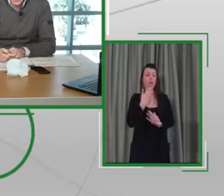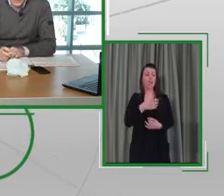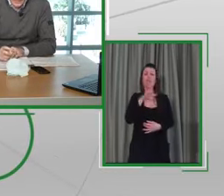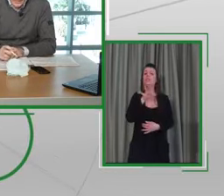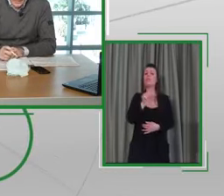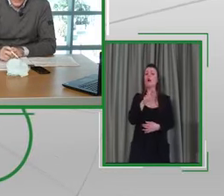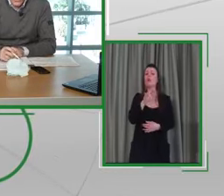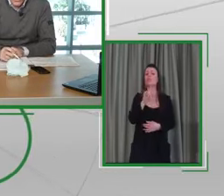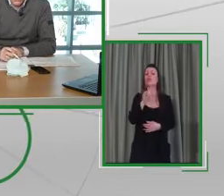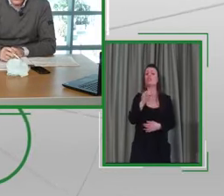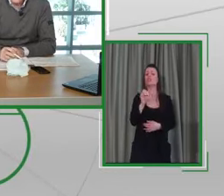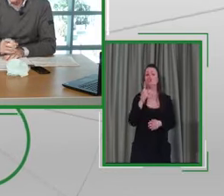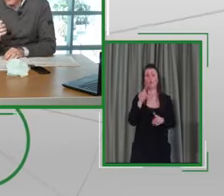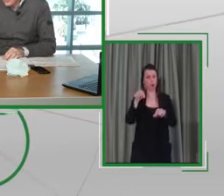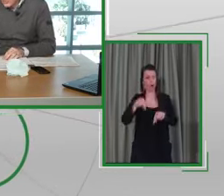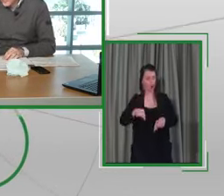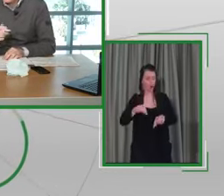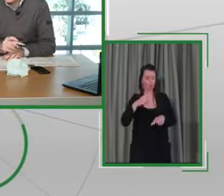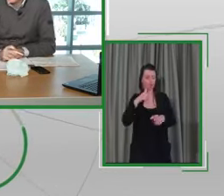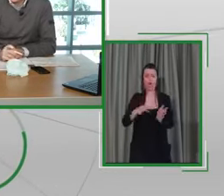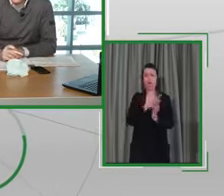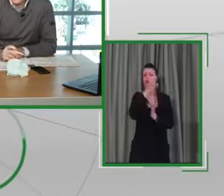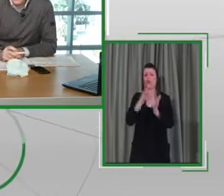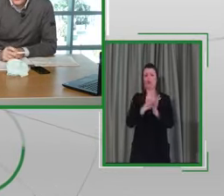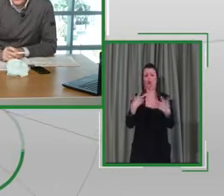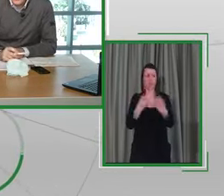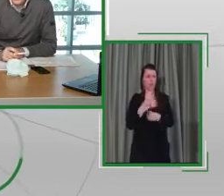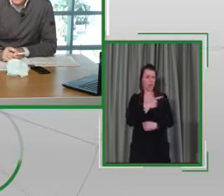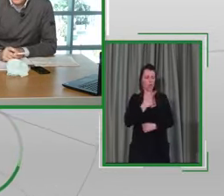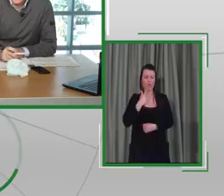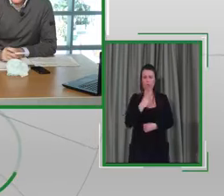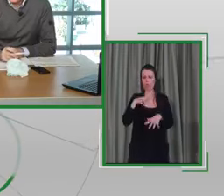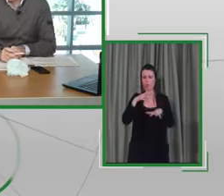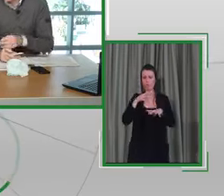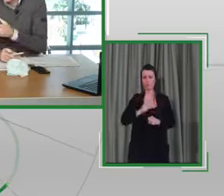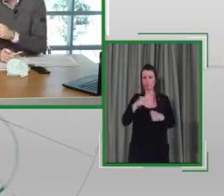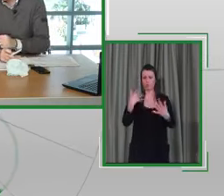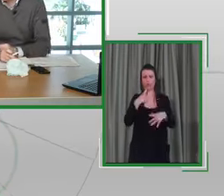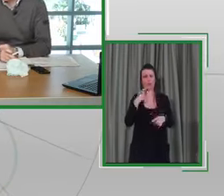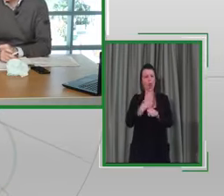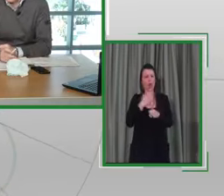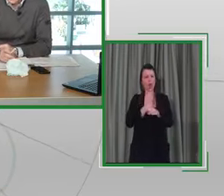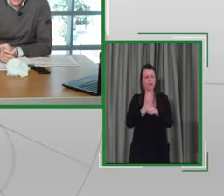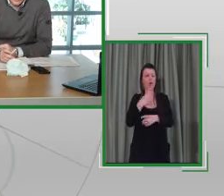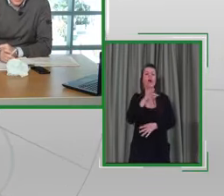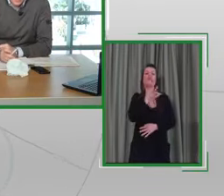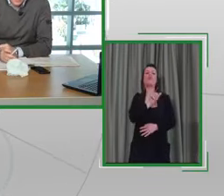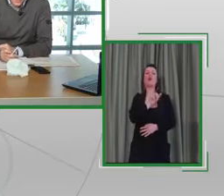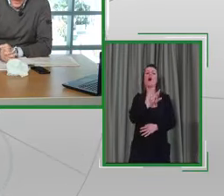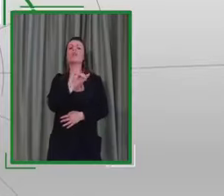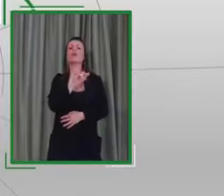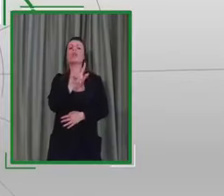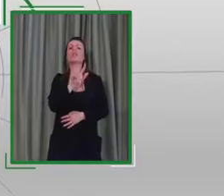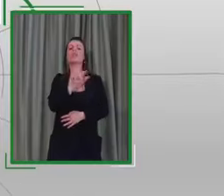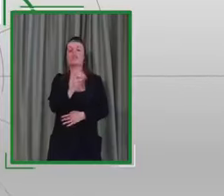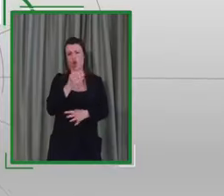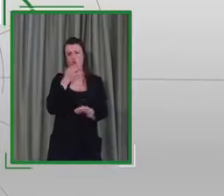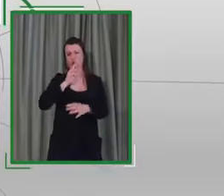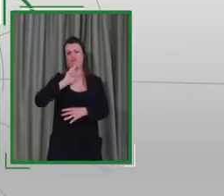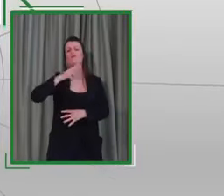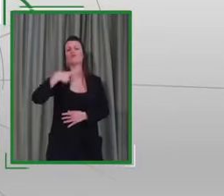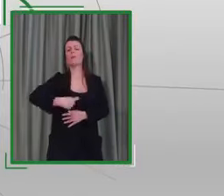giornata di grande lavoro per tutti e due fabrizio il vicepresidente sarà oggi è andato a ricevere